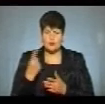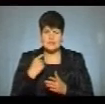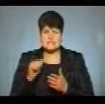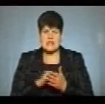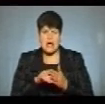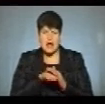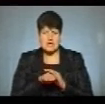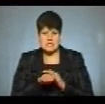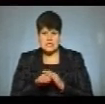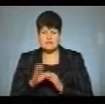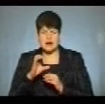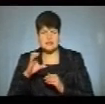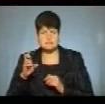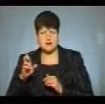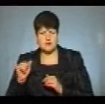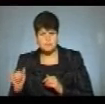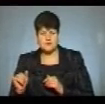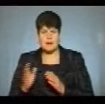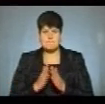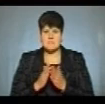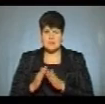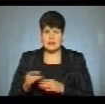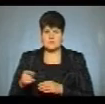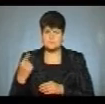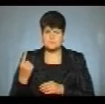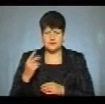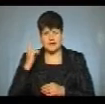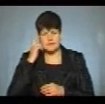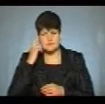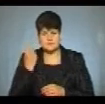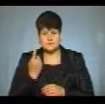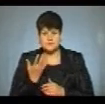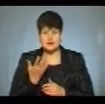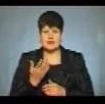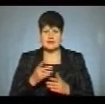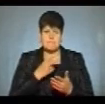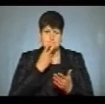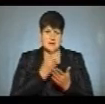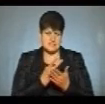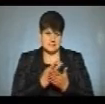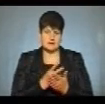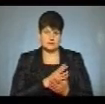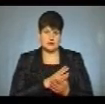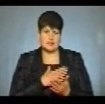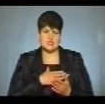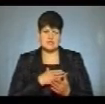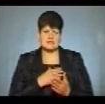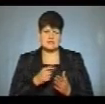архівах, в архівах Служби безпеки України та бібліотеках Тернопільщини і Київщини. На репрезентації побувала і наша знімальна